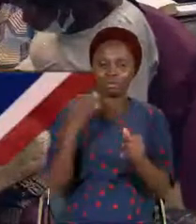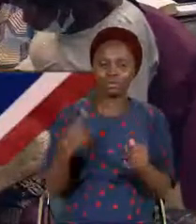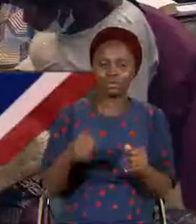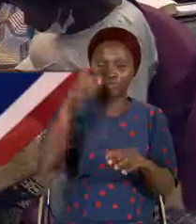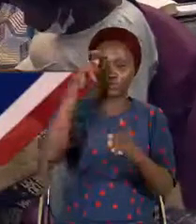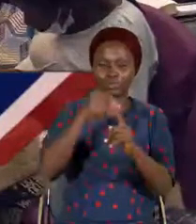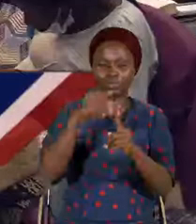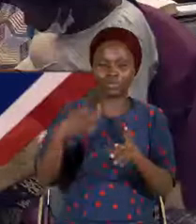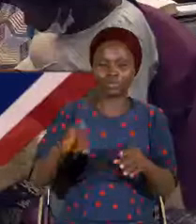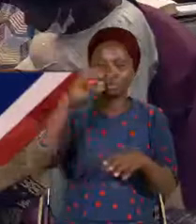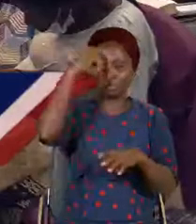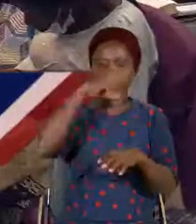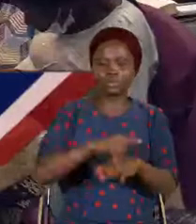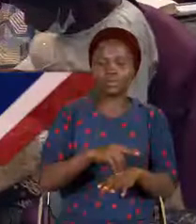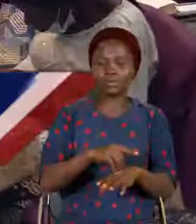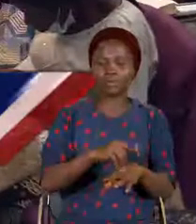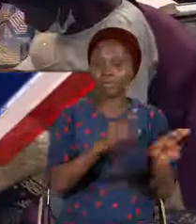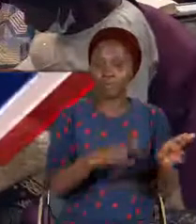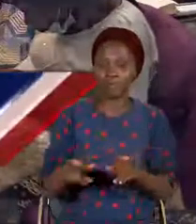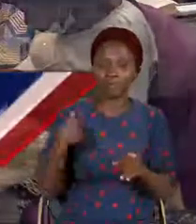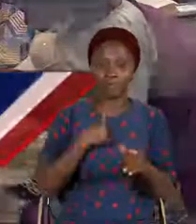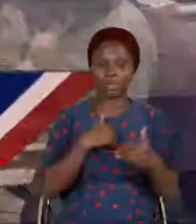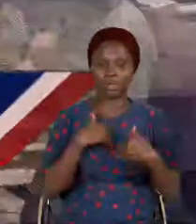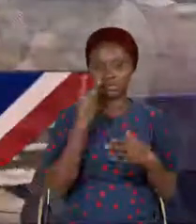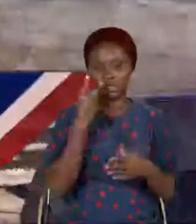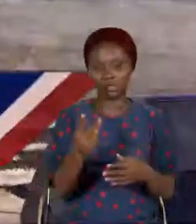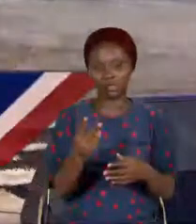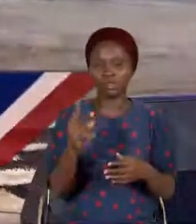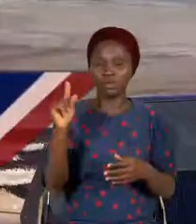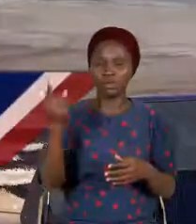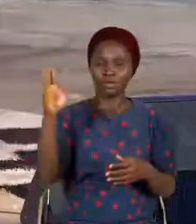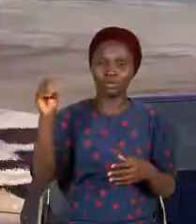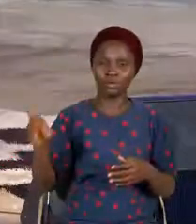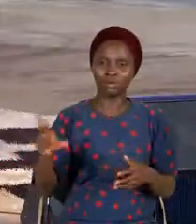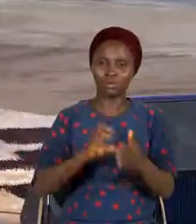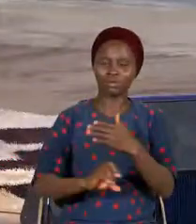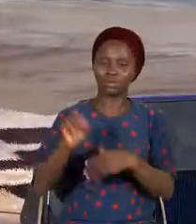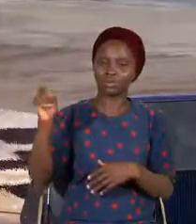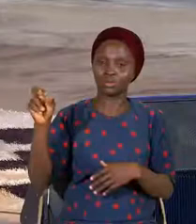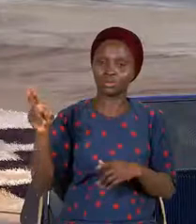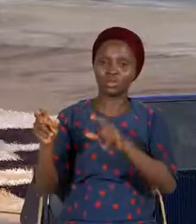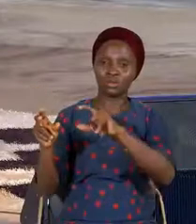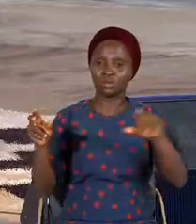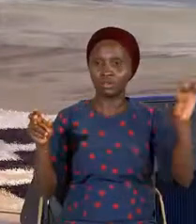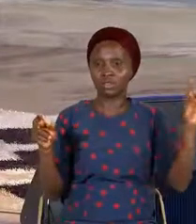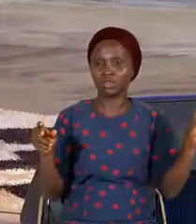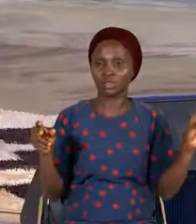nous parlons ici maintenant des participants du don de la parole de sagesse. Déjà, nous avons vu dans 1 Corinthiens chapitre